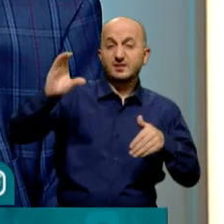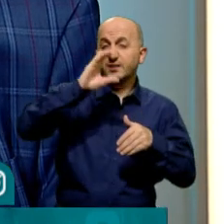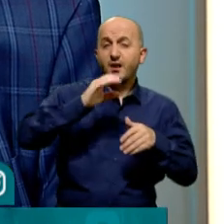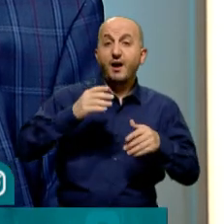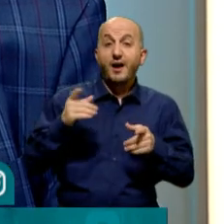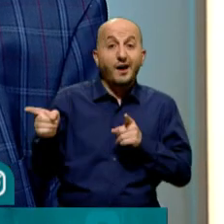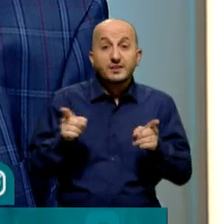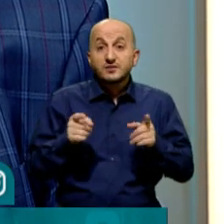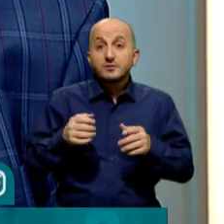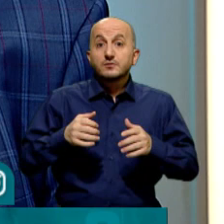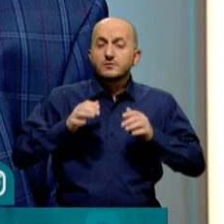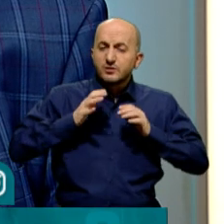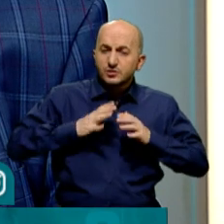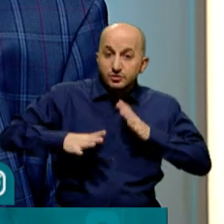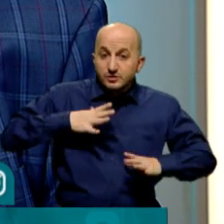gayretle yaptı?